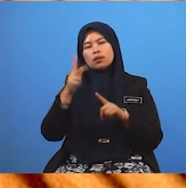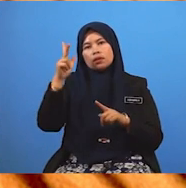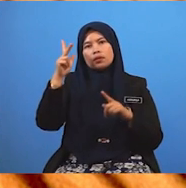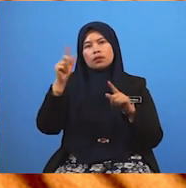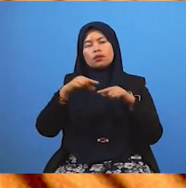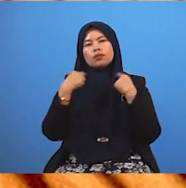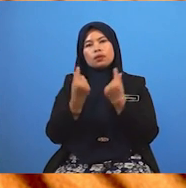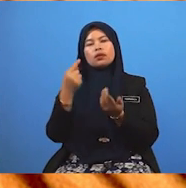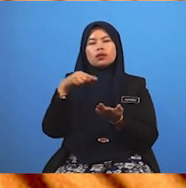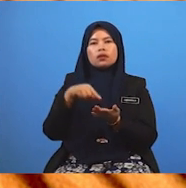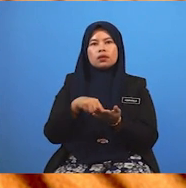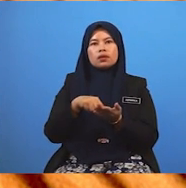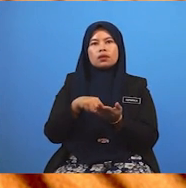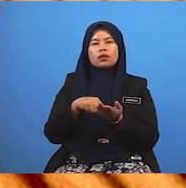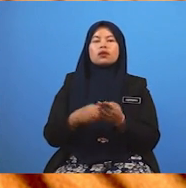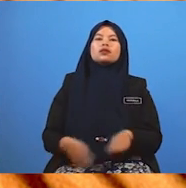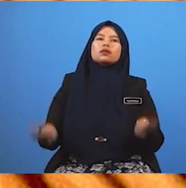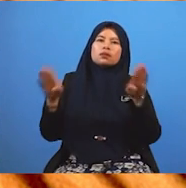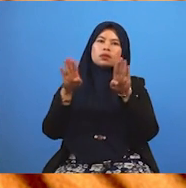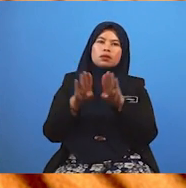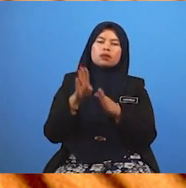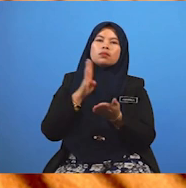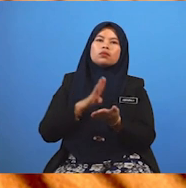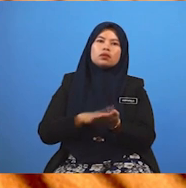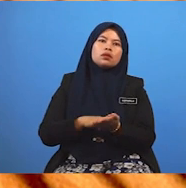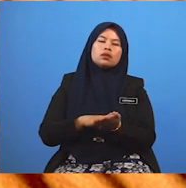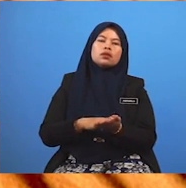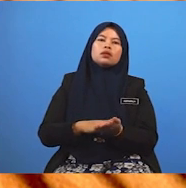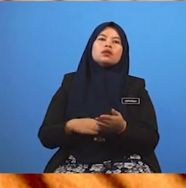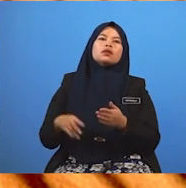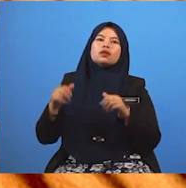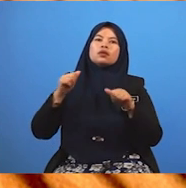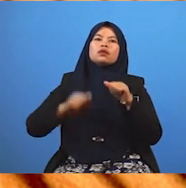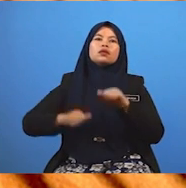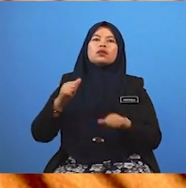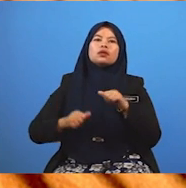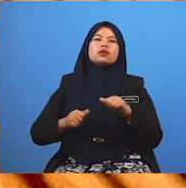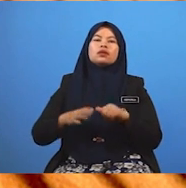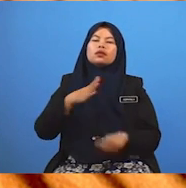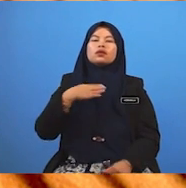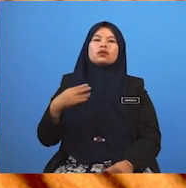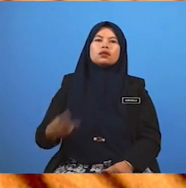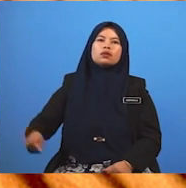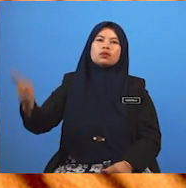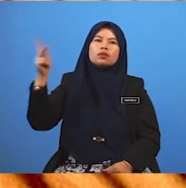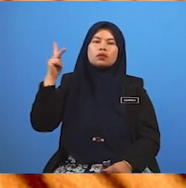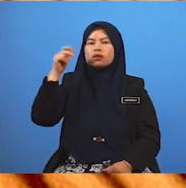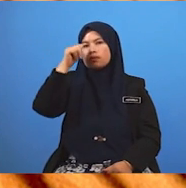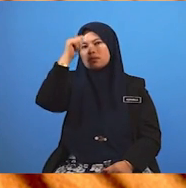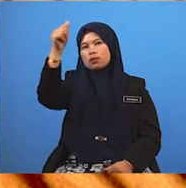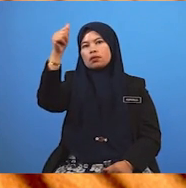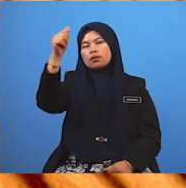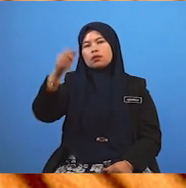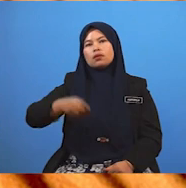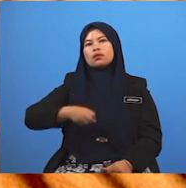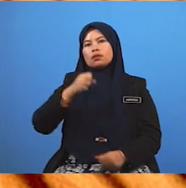adalah sebagai bukti keadilan dan kekuasaan Allah Subhanahu Wa Taala